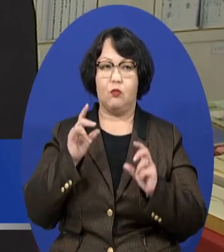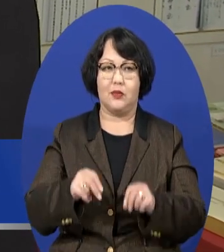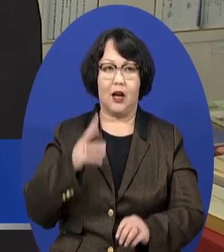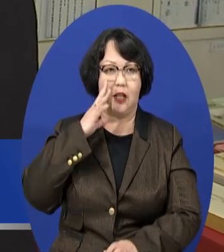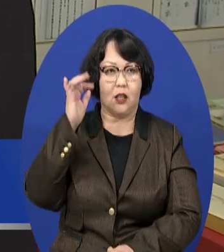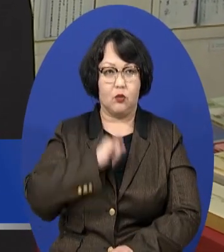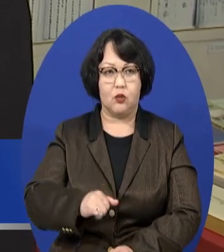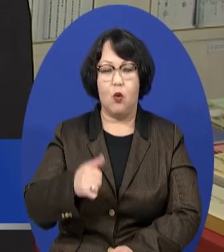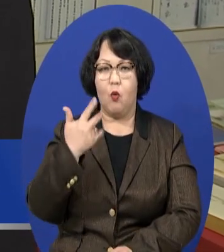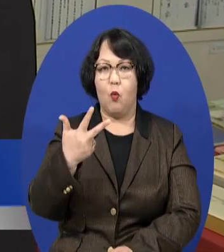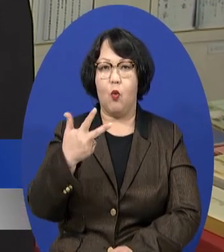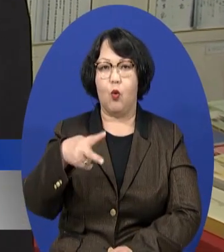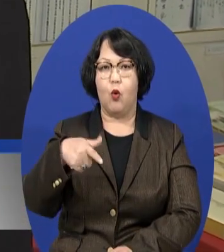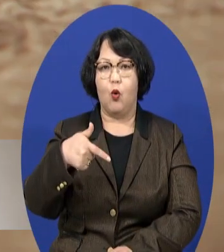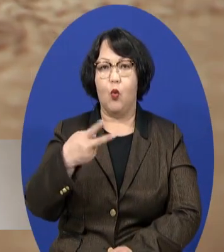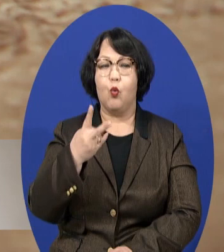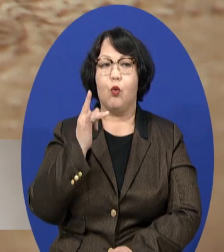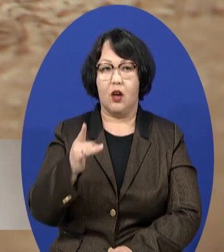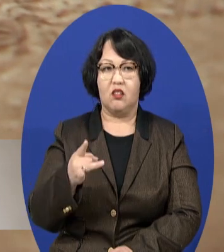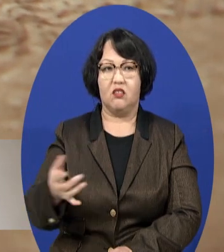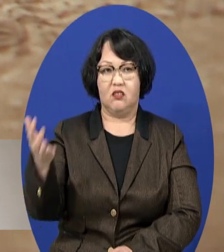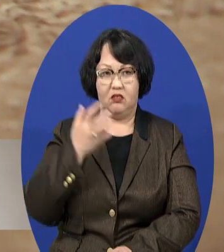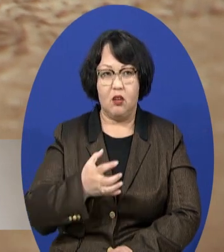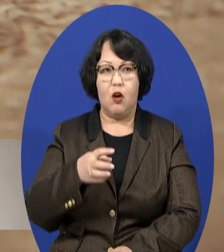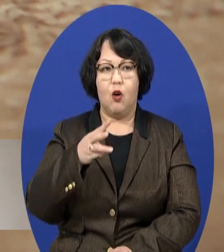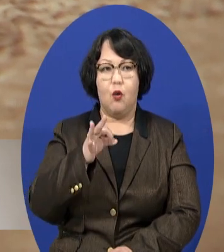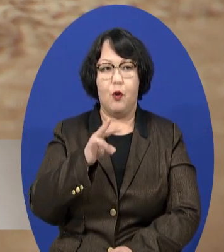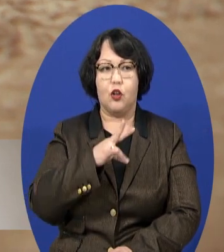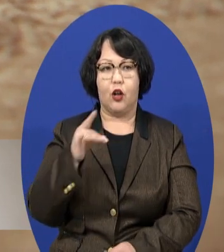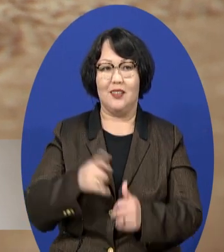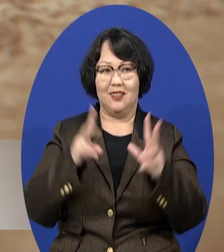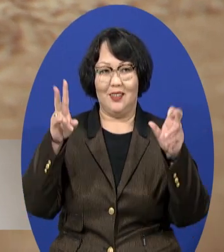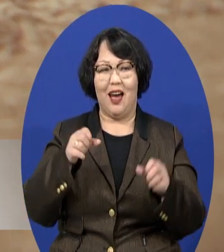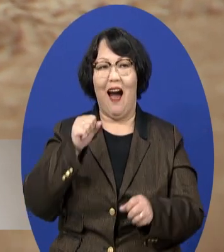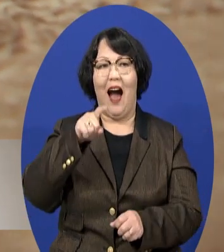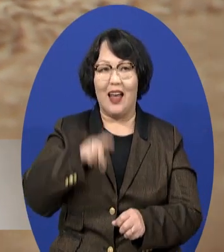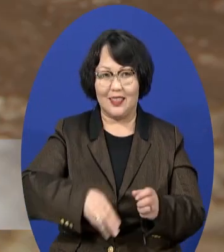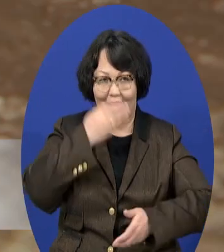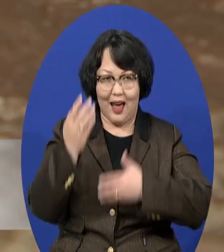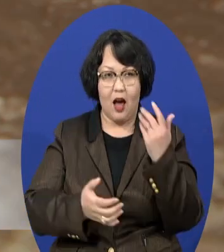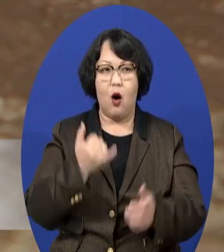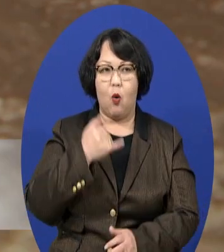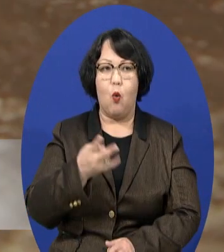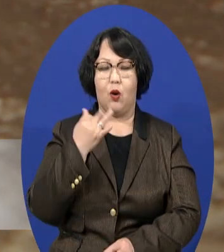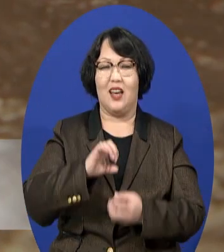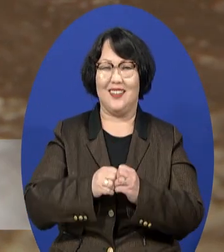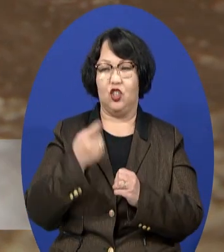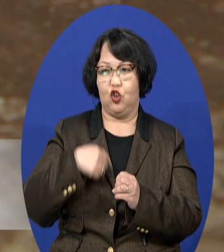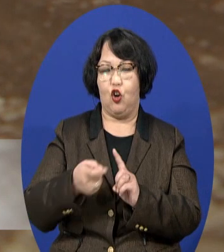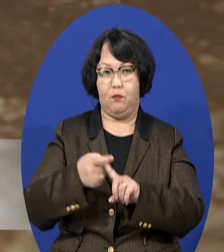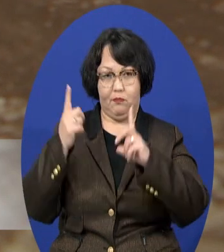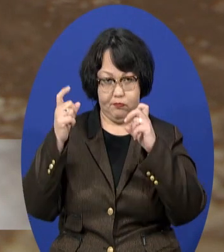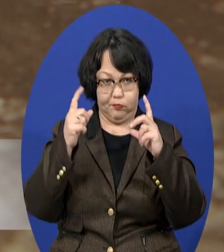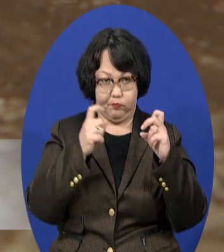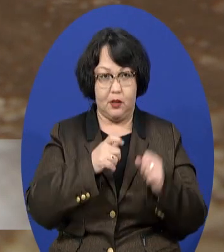нийлж Монголд алтны уурхай нээсэн. Энэ бол монголоор гэж алтны уурхай нээсэн. За монголоор алтны уурхай холбогдлоо одоо фото зургийн альбом байна.